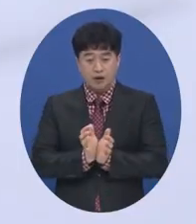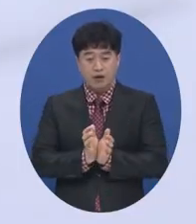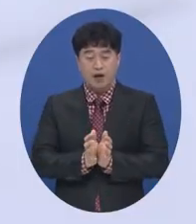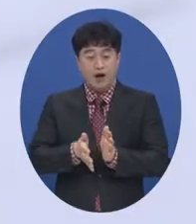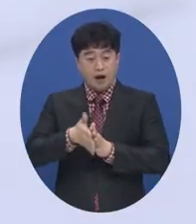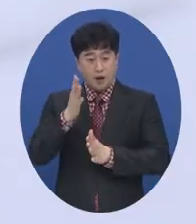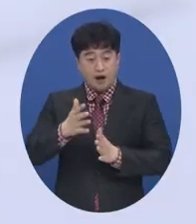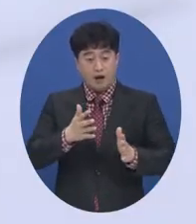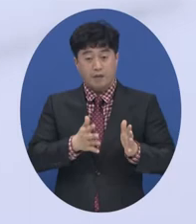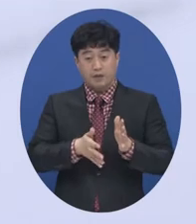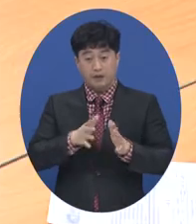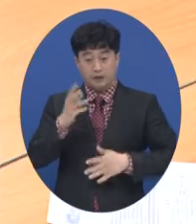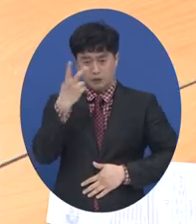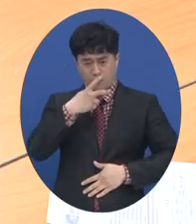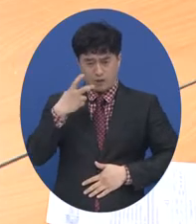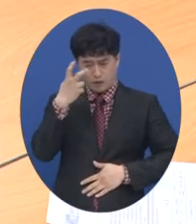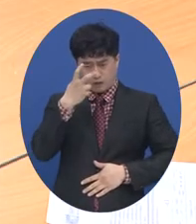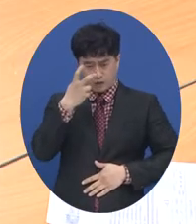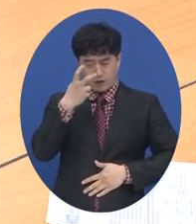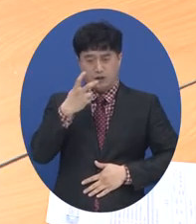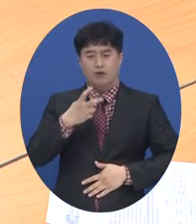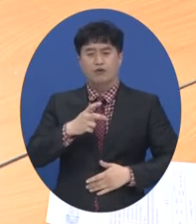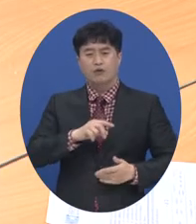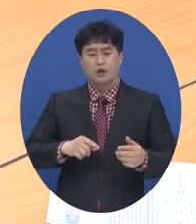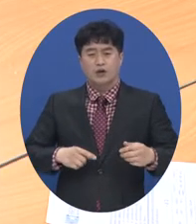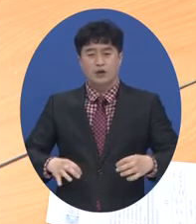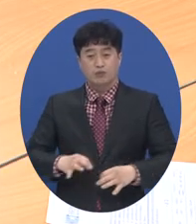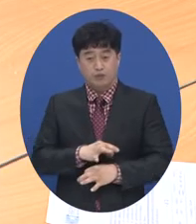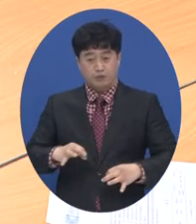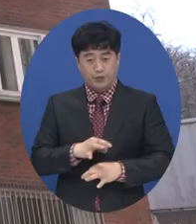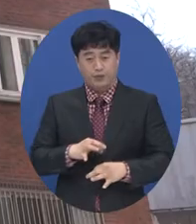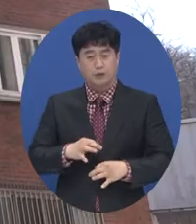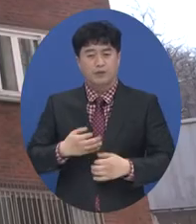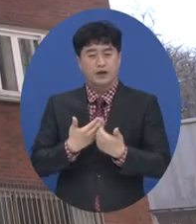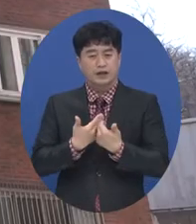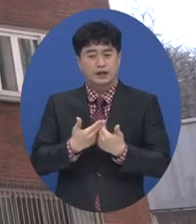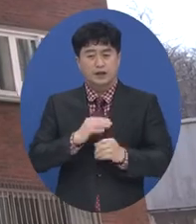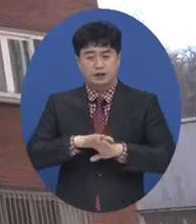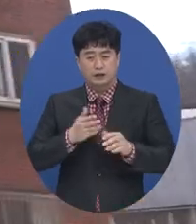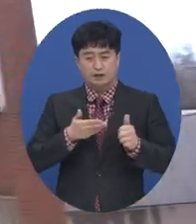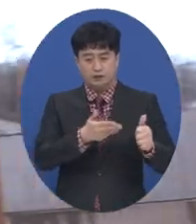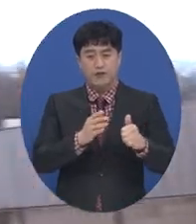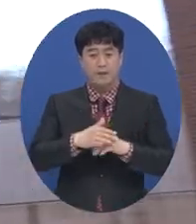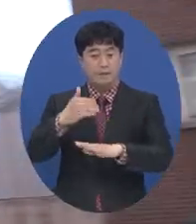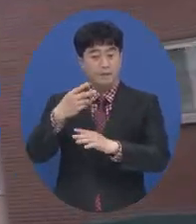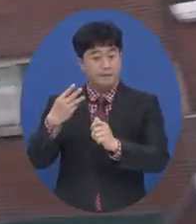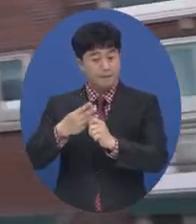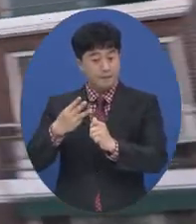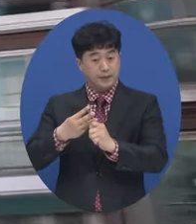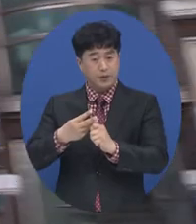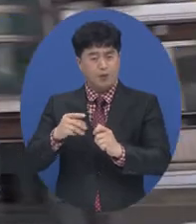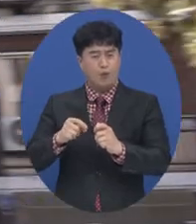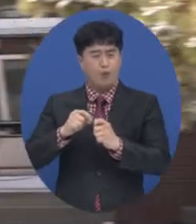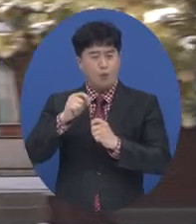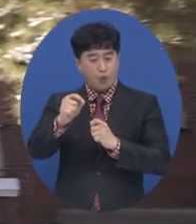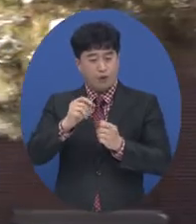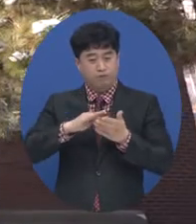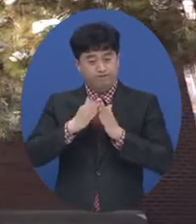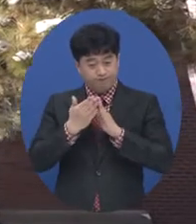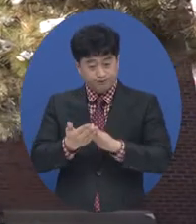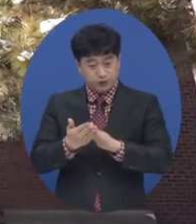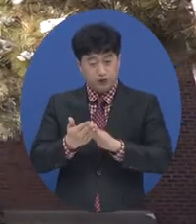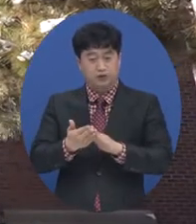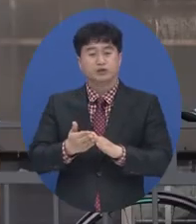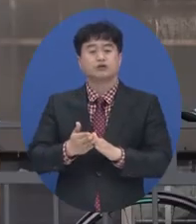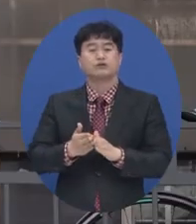관리 감사를 진행해 각종 비리와 분쟁을 차단합니다 마지막 오래된 공동주택은 유지보수를